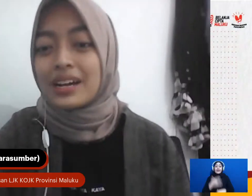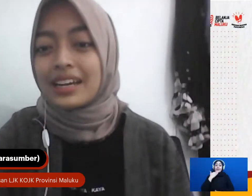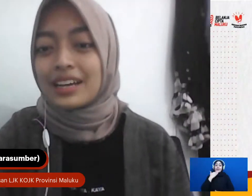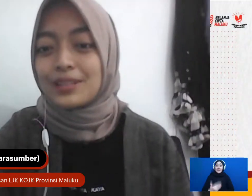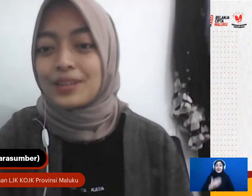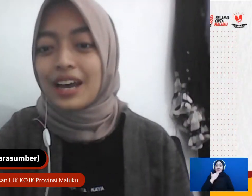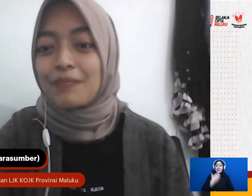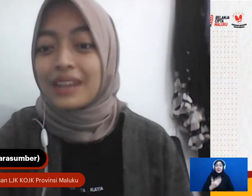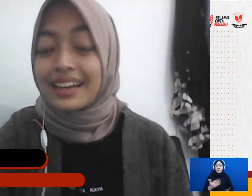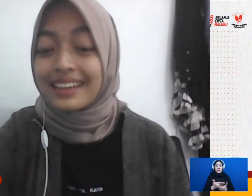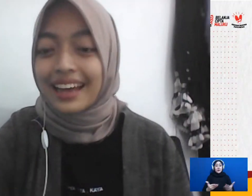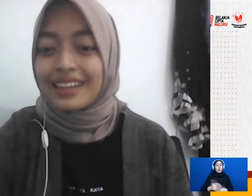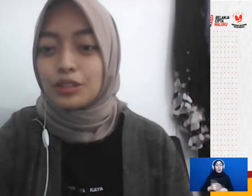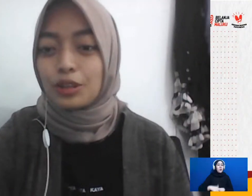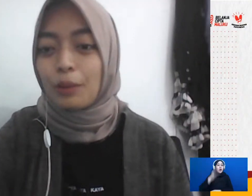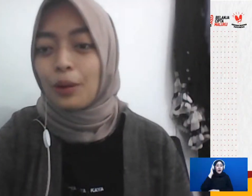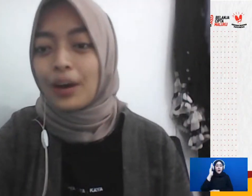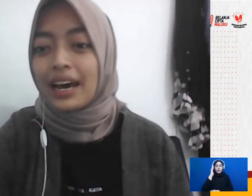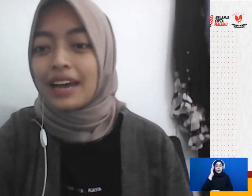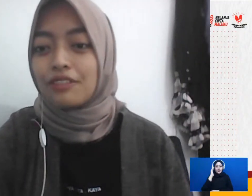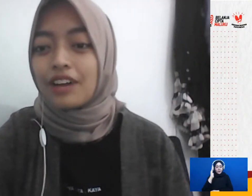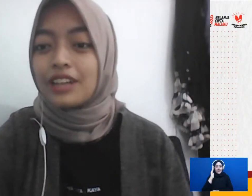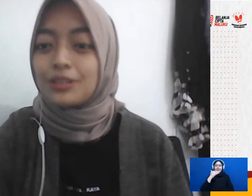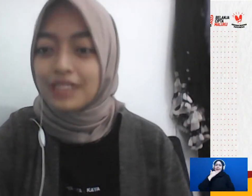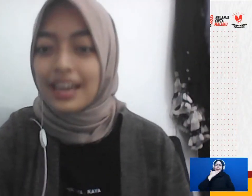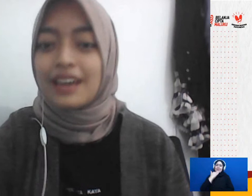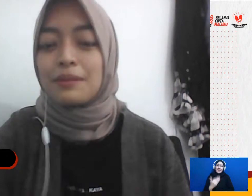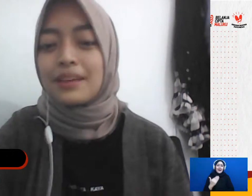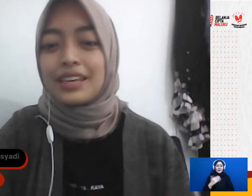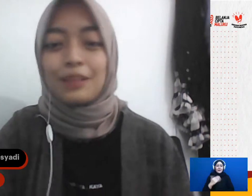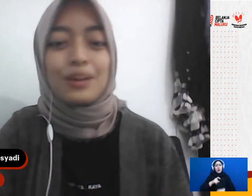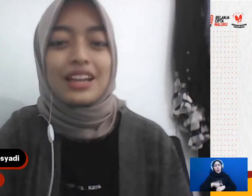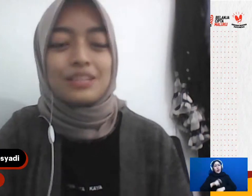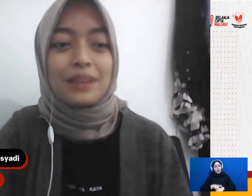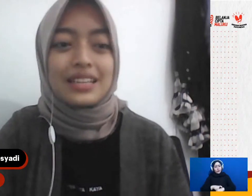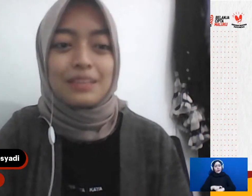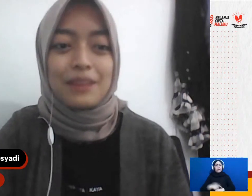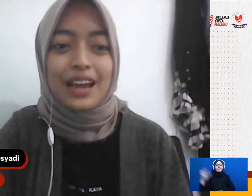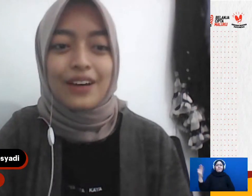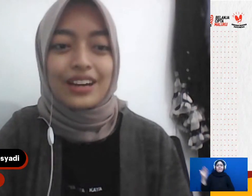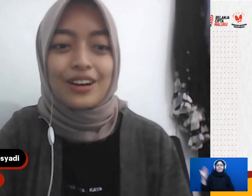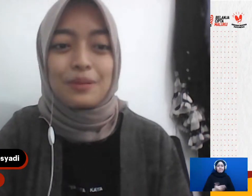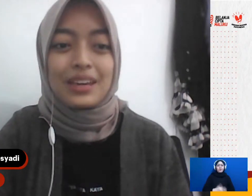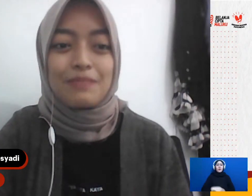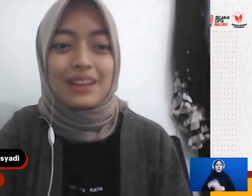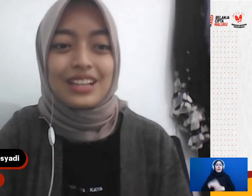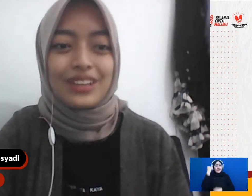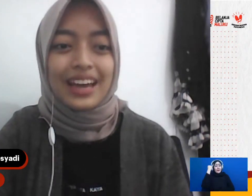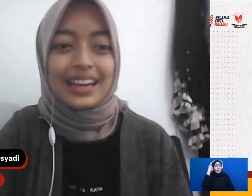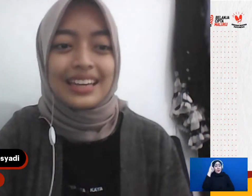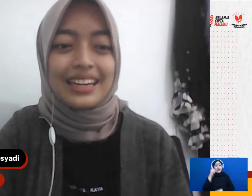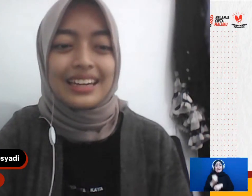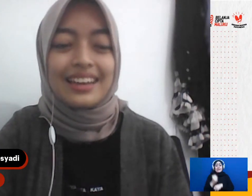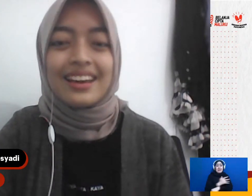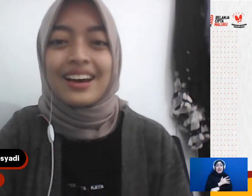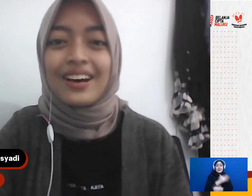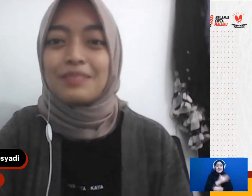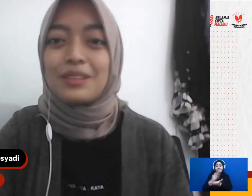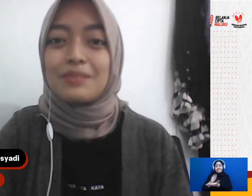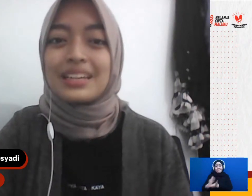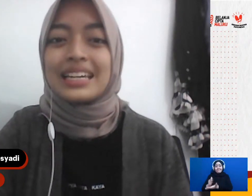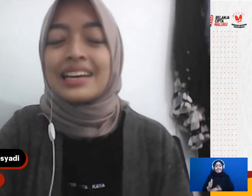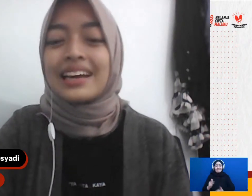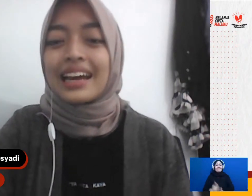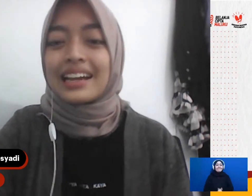para narasumber yang sudah berkenan untuk meluangkan waktunya, berbagi ilmu dan inspirasi kepada kawan-kawan BBI pada sore hari ini.